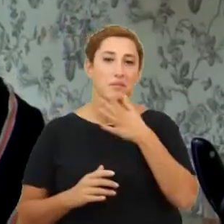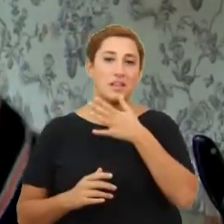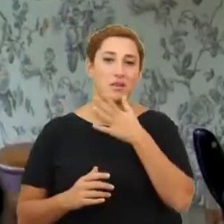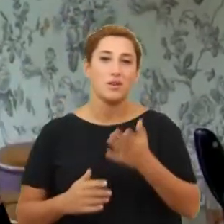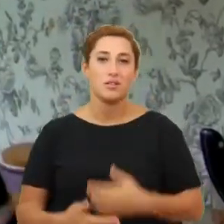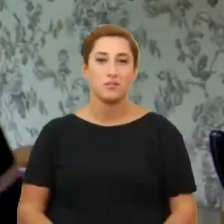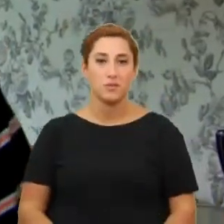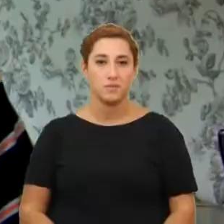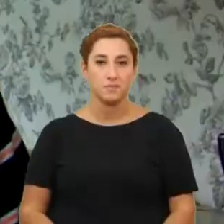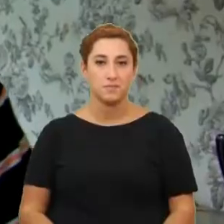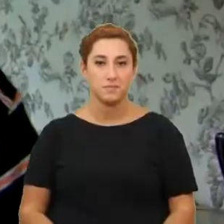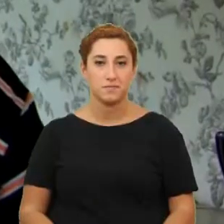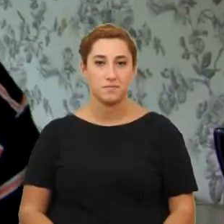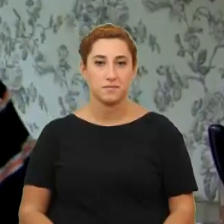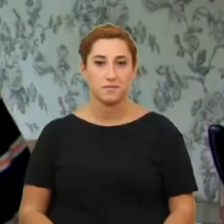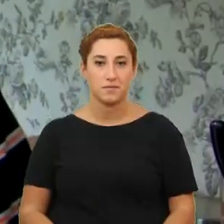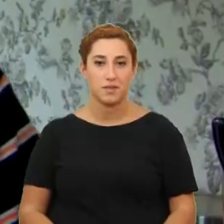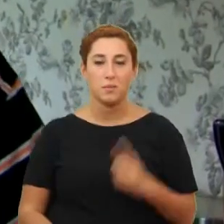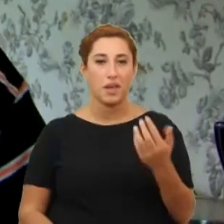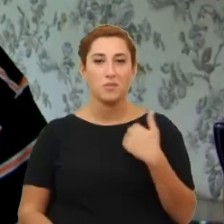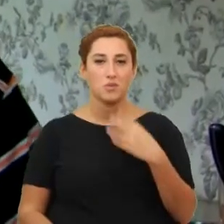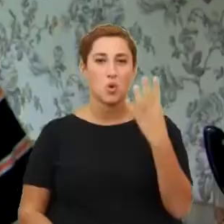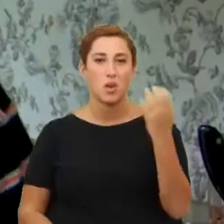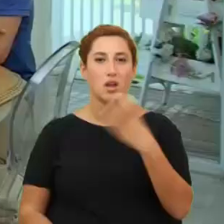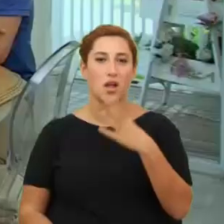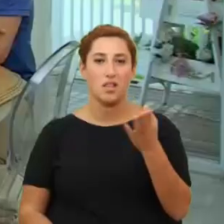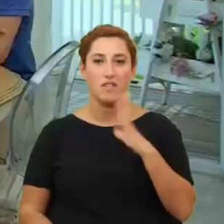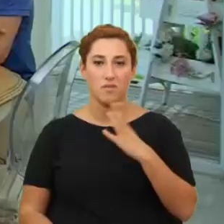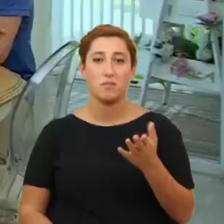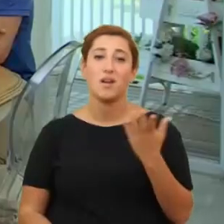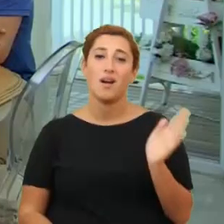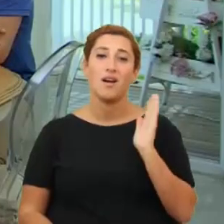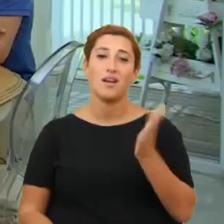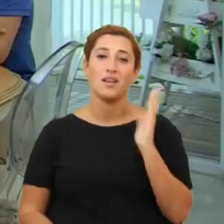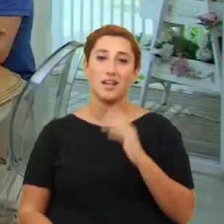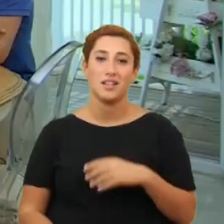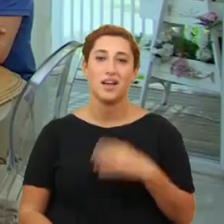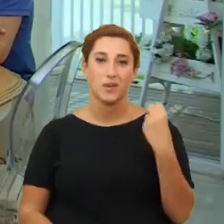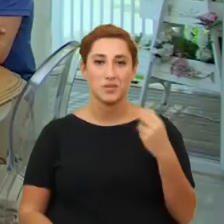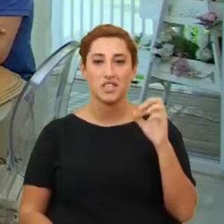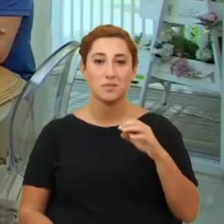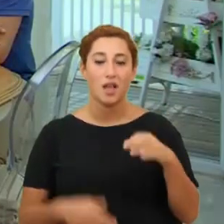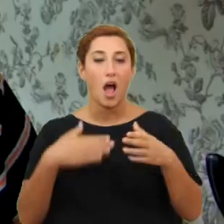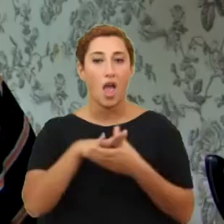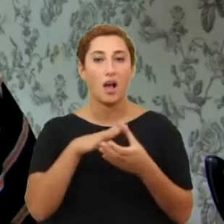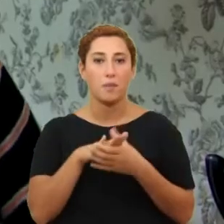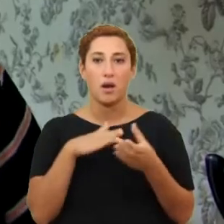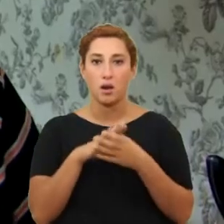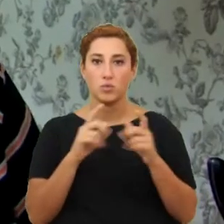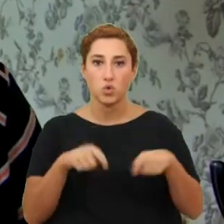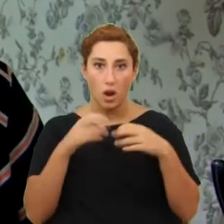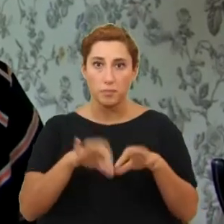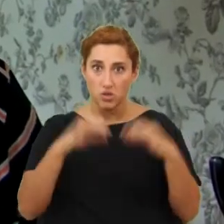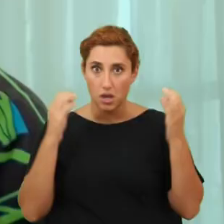biliyor musun? Bir tane de değmiş. Dört taneymiş. Ya hay Allah. Bize şimdi ayakkabım.